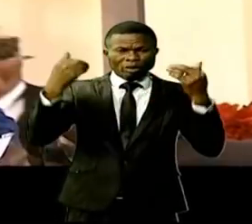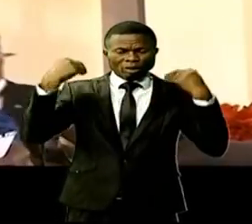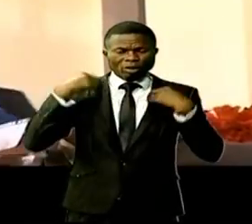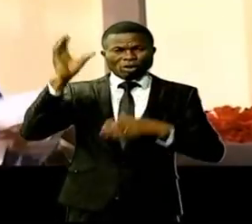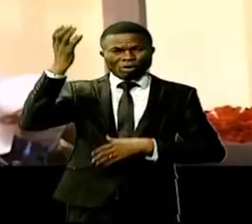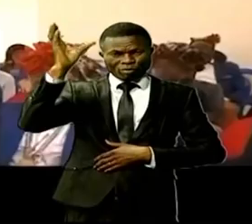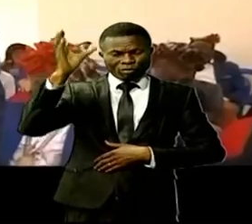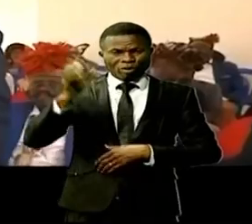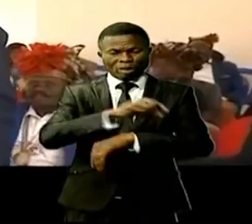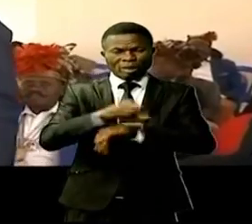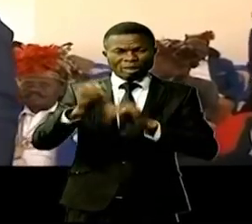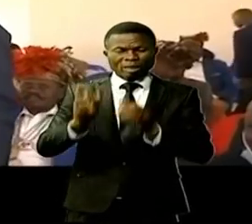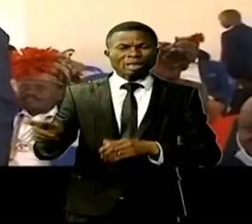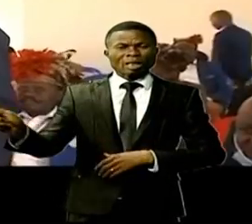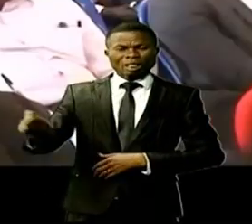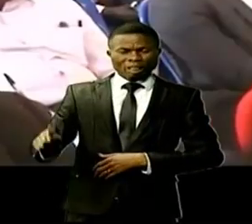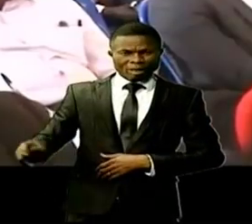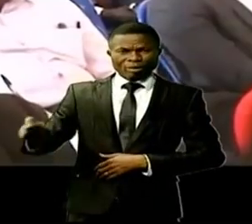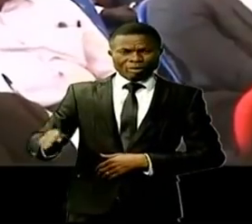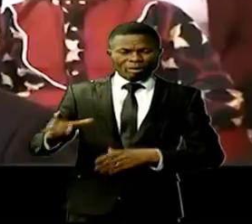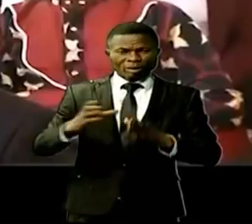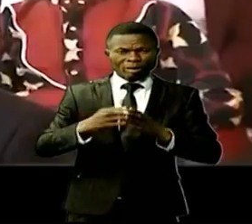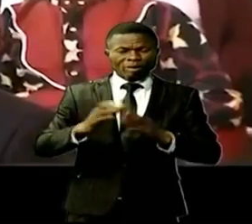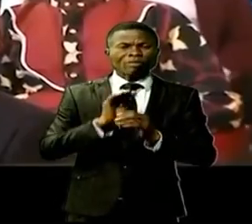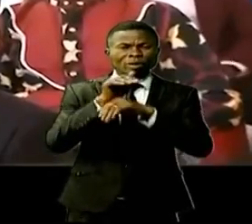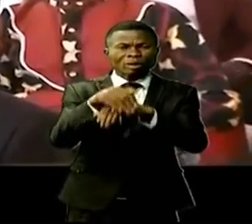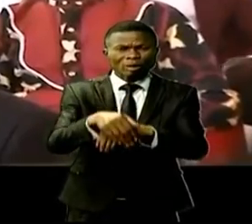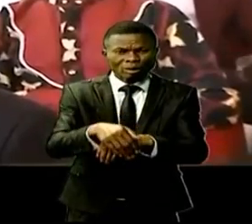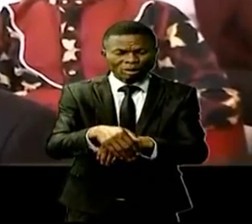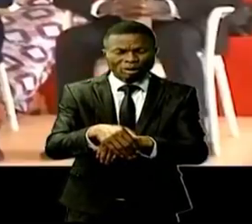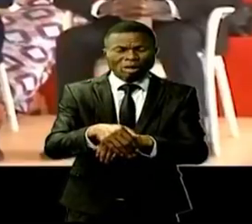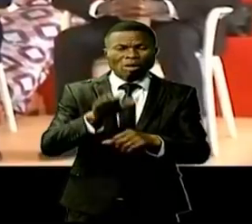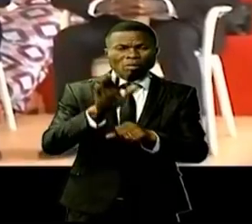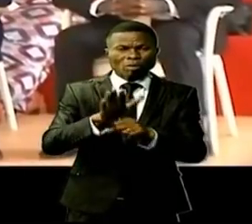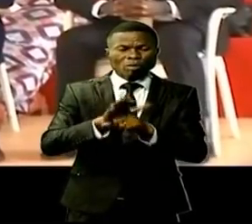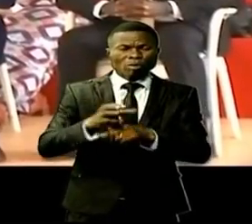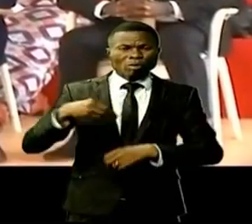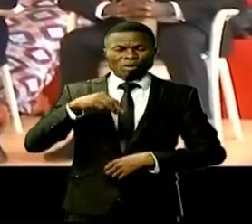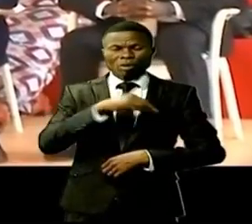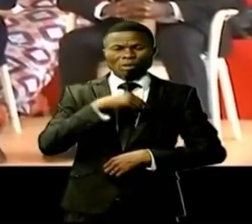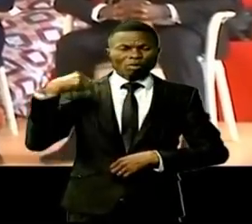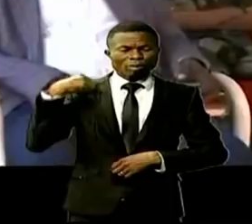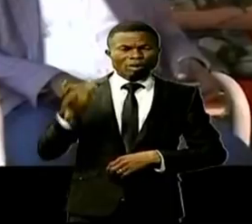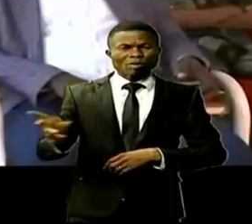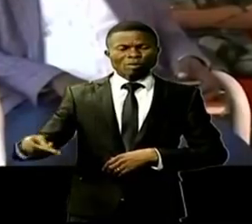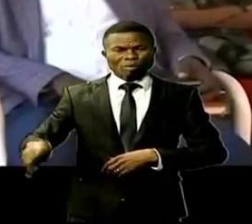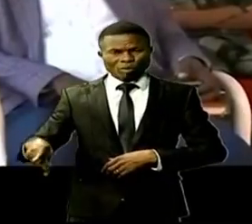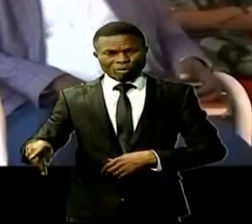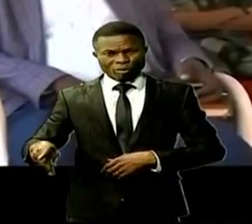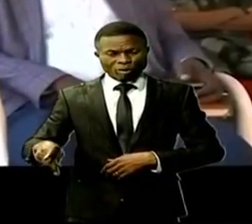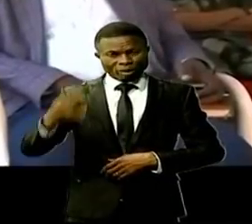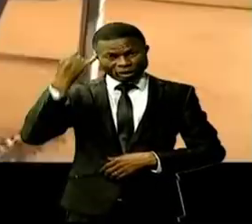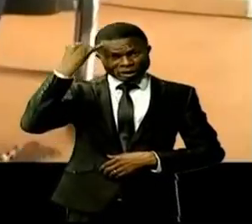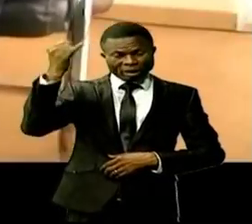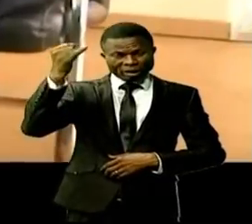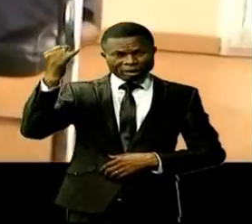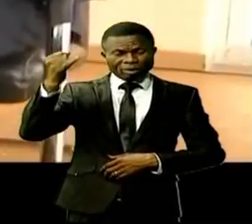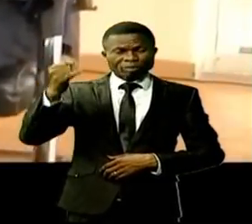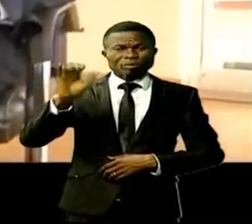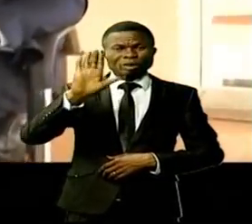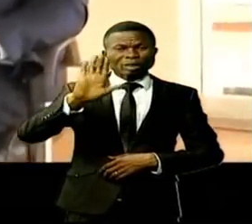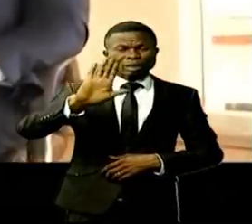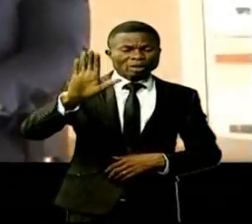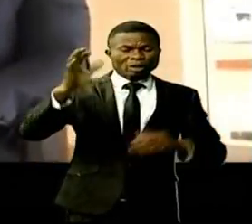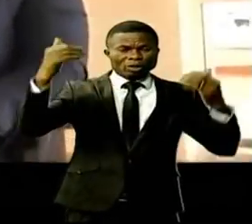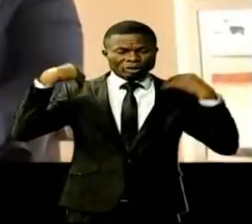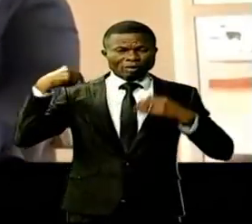coutumières et administratives des territoires, avec la participation remarquable de membres du gouvernement provincial, à l'initiative du gouverneur Christophe